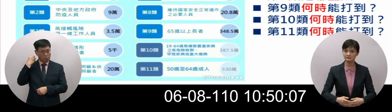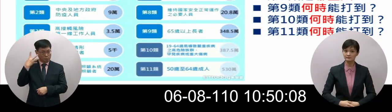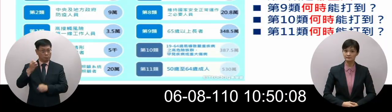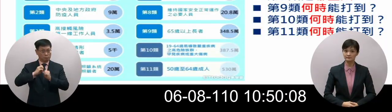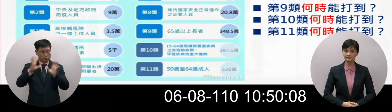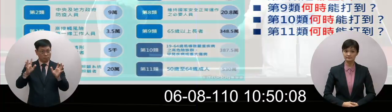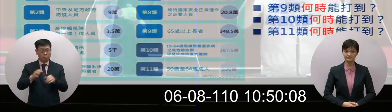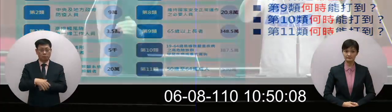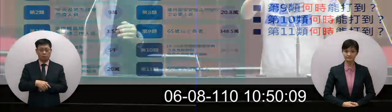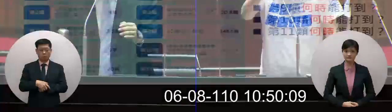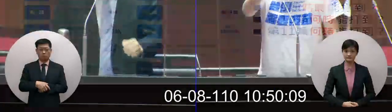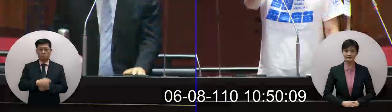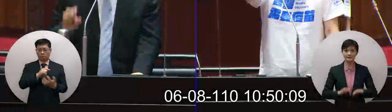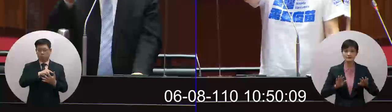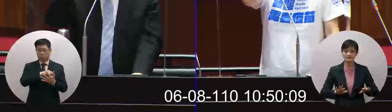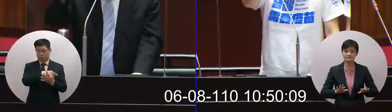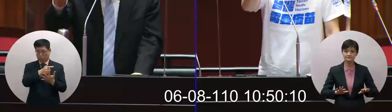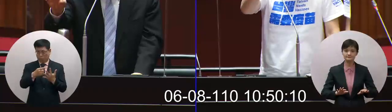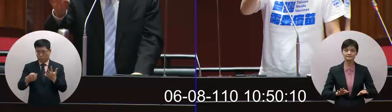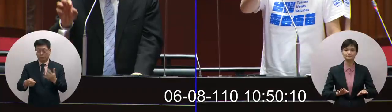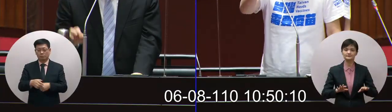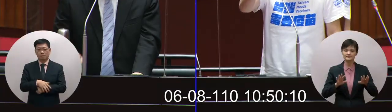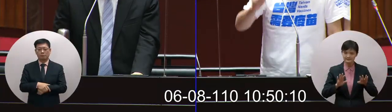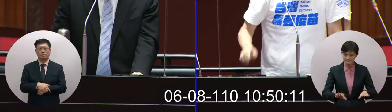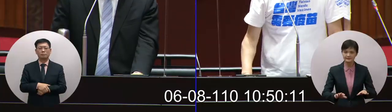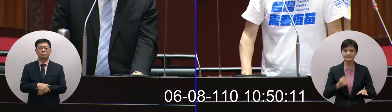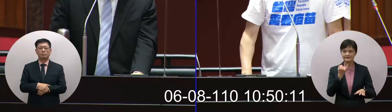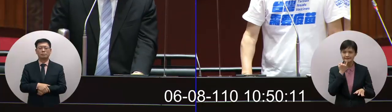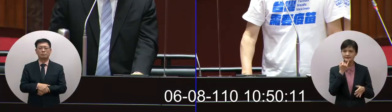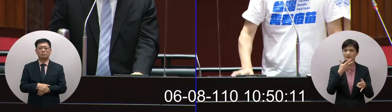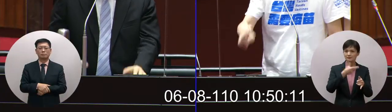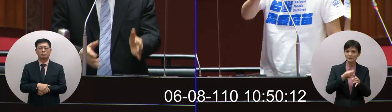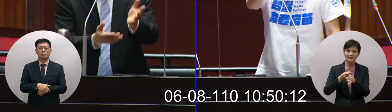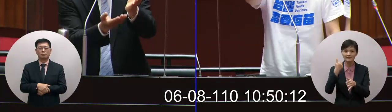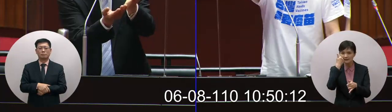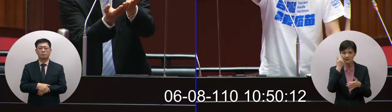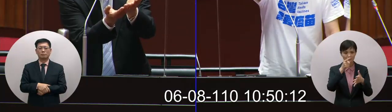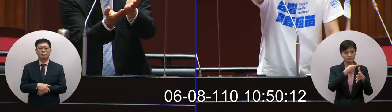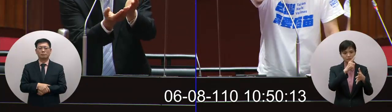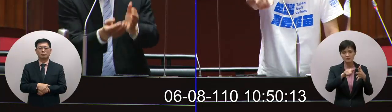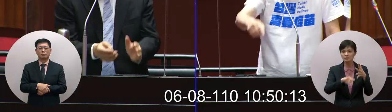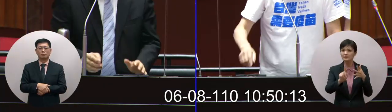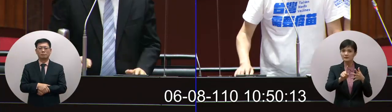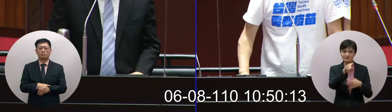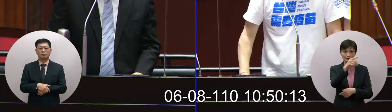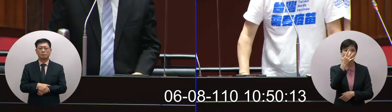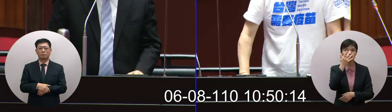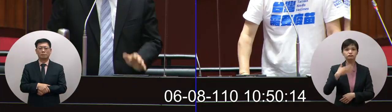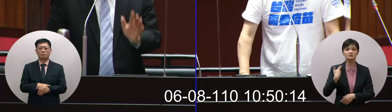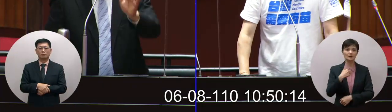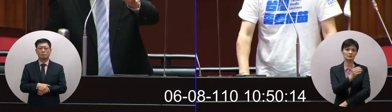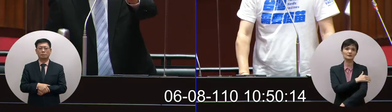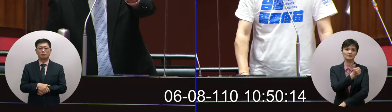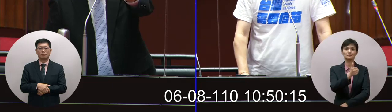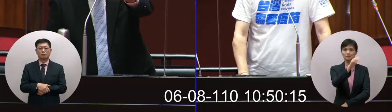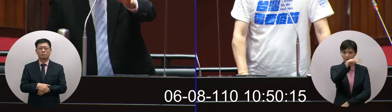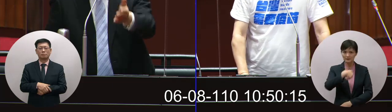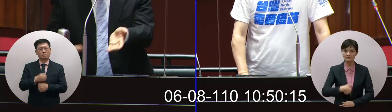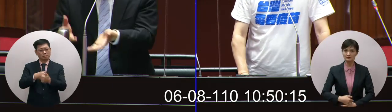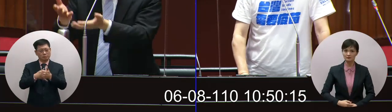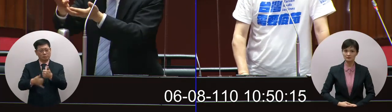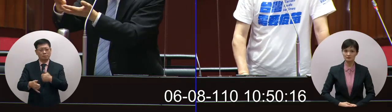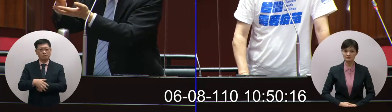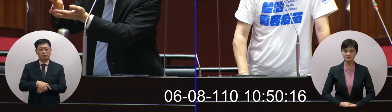布一批都有些， 现在可以打到第几类？ 这个 你不知道就请陈世忠过来。 这个委